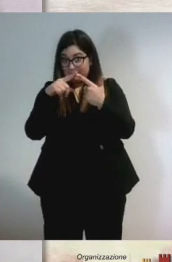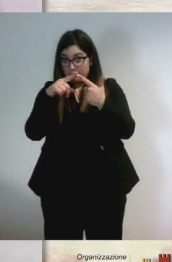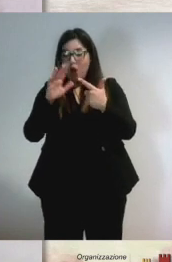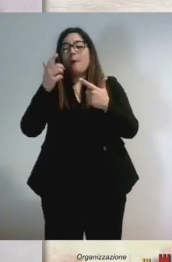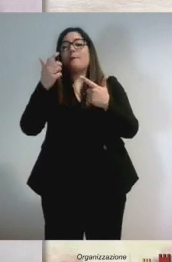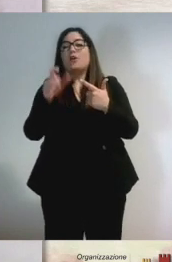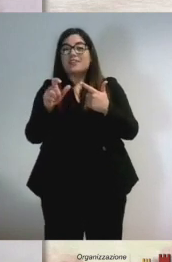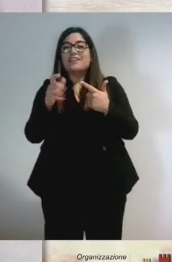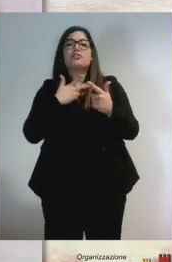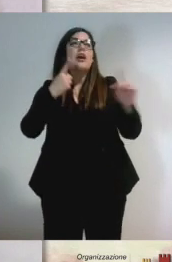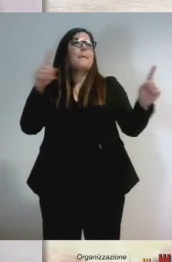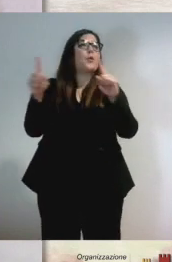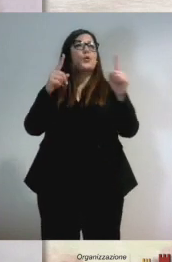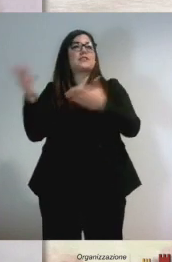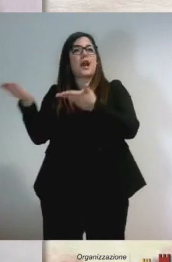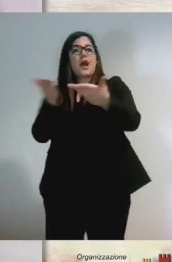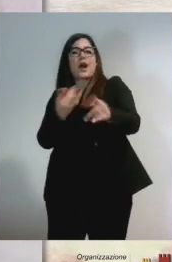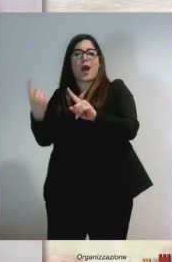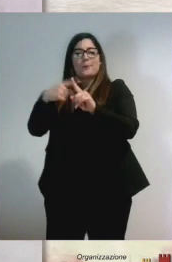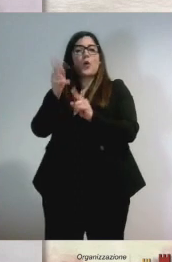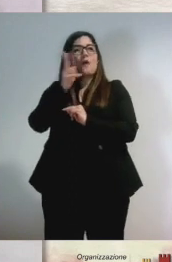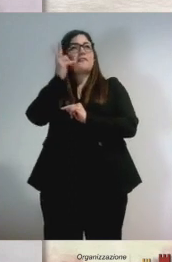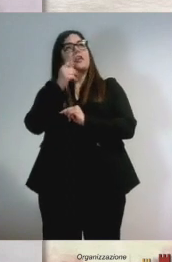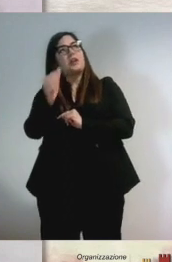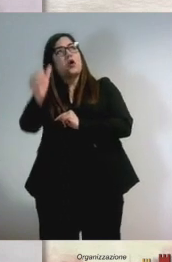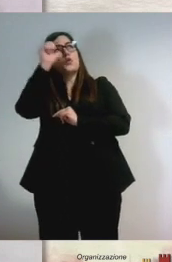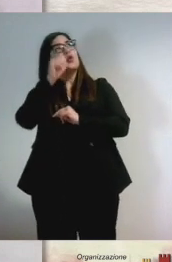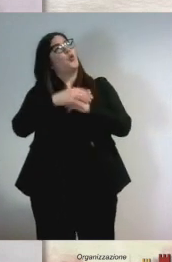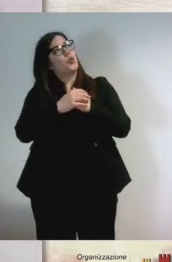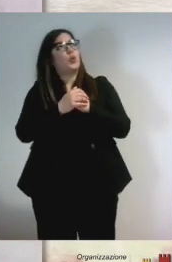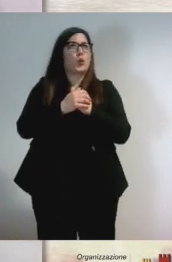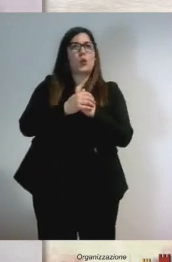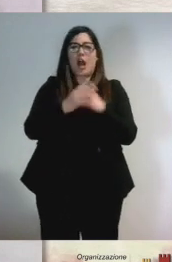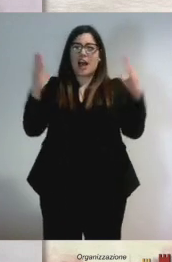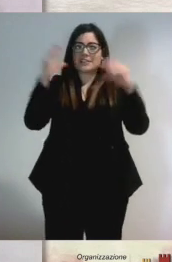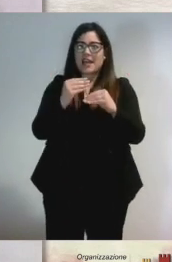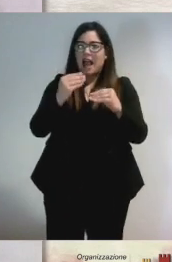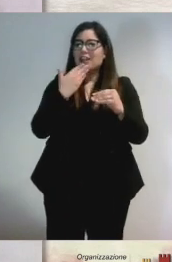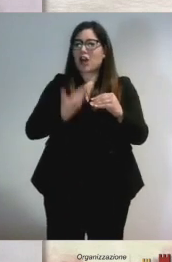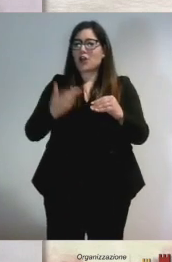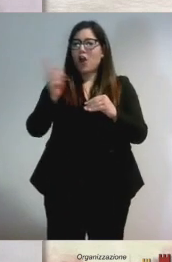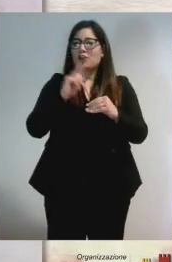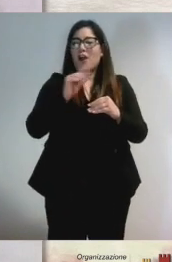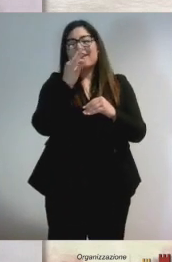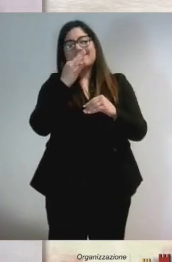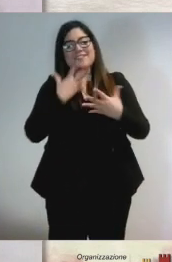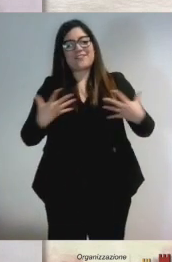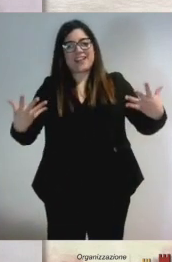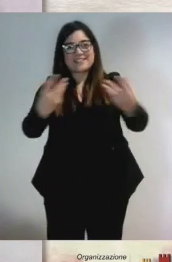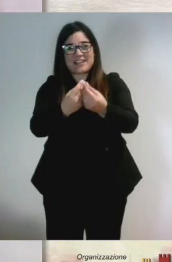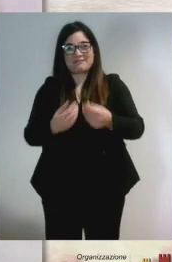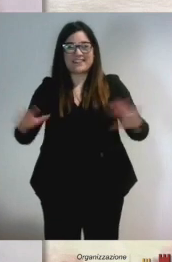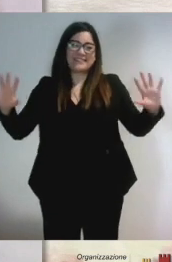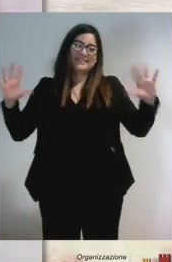musicale che state mettendo Secondo me diciamo mi fa capire che la serata non sarà proprio noiosa e quindi la volevo passare con voi